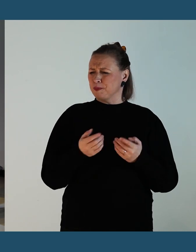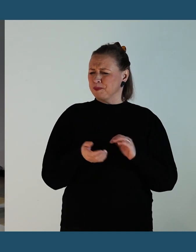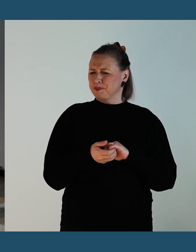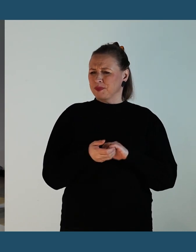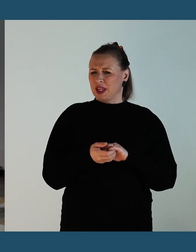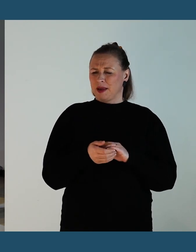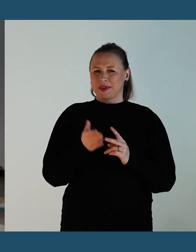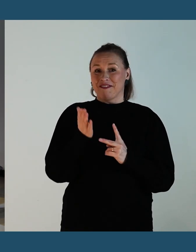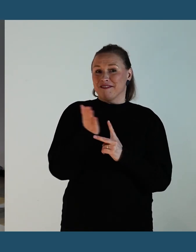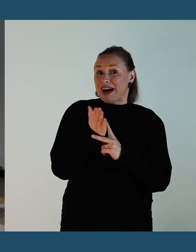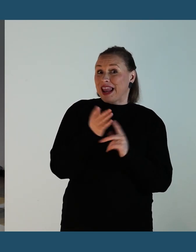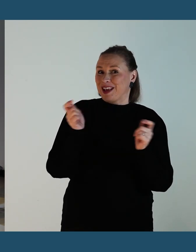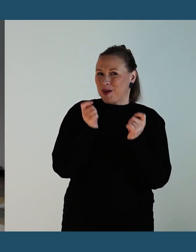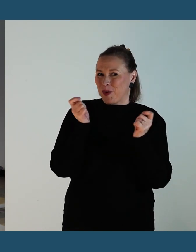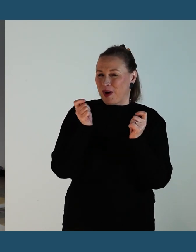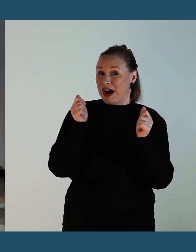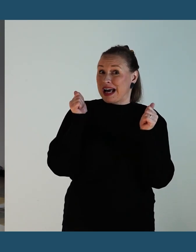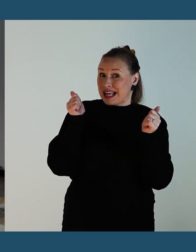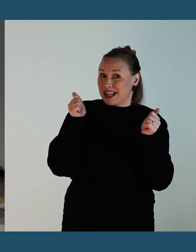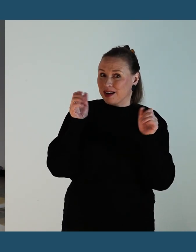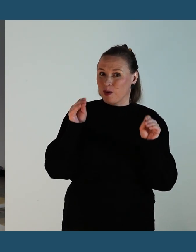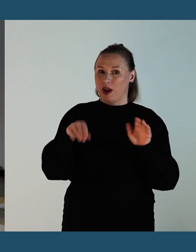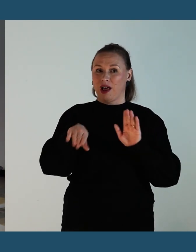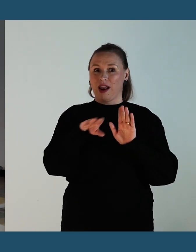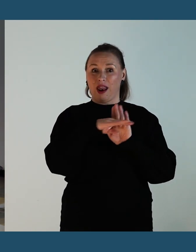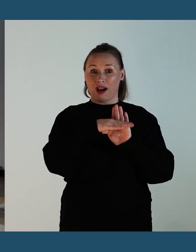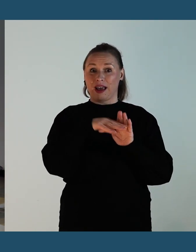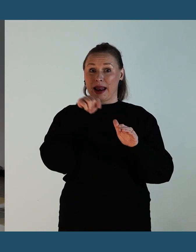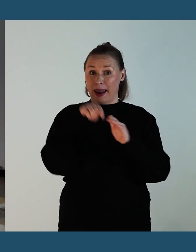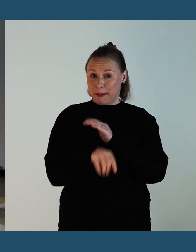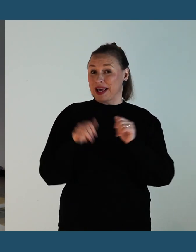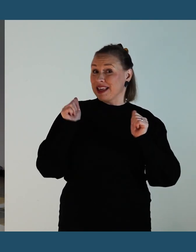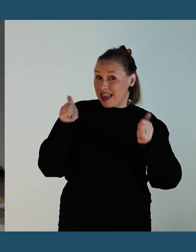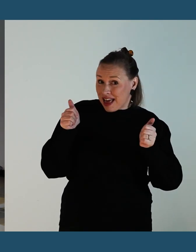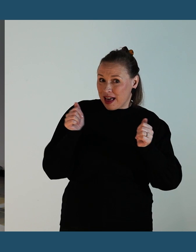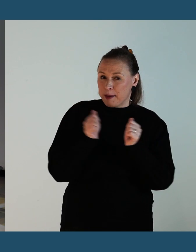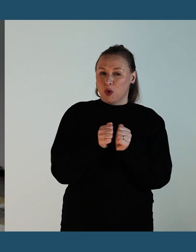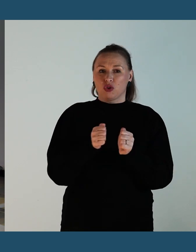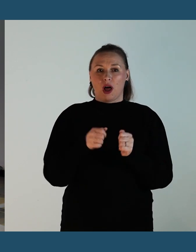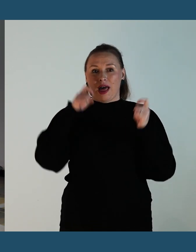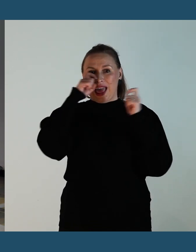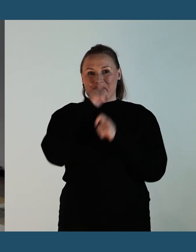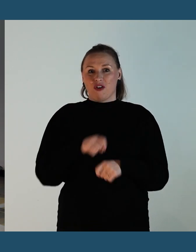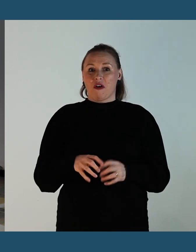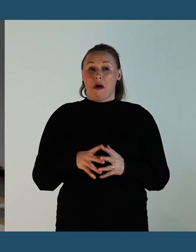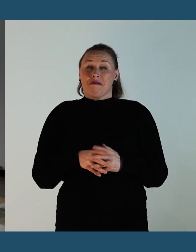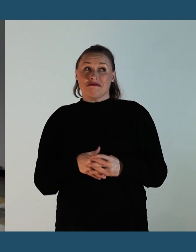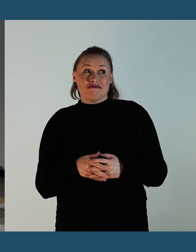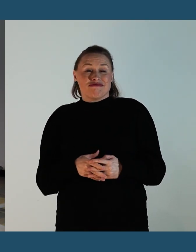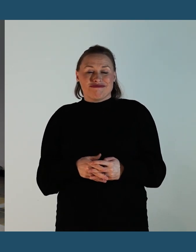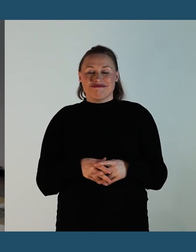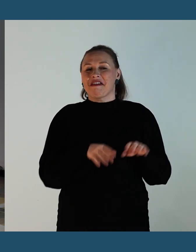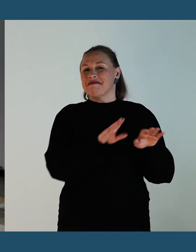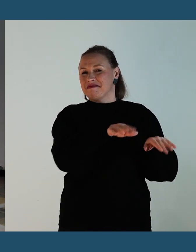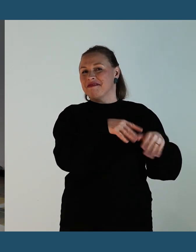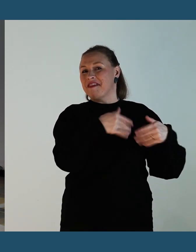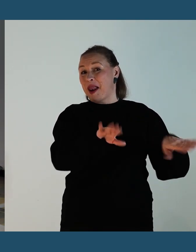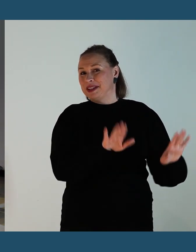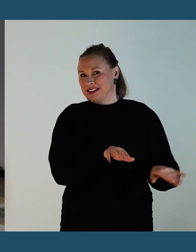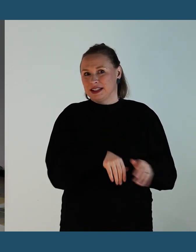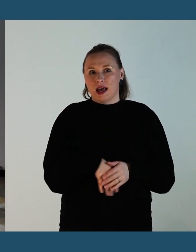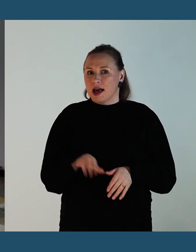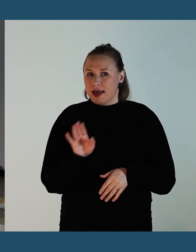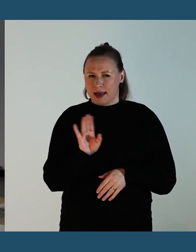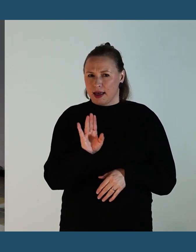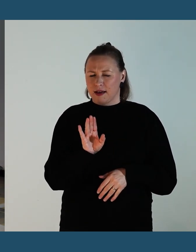välijuhlien paikka, että nyt meni laki läpi, mutta ei tähän voi jäädä niin kuin nyt odottelemaan ja katselemaan, että mitä sitten, että nyt se on siellä ja sitten mennään seuraavaan